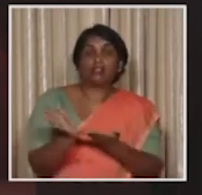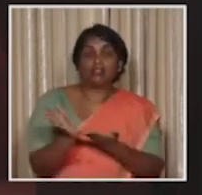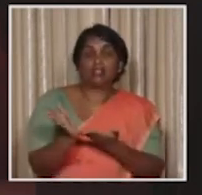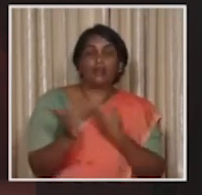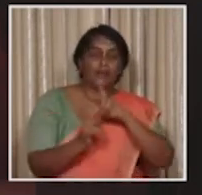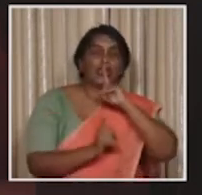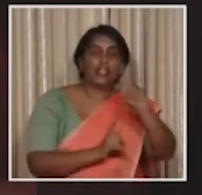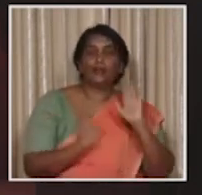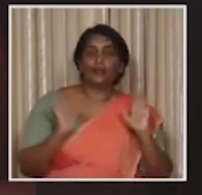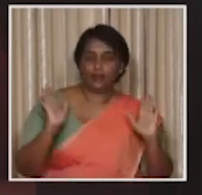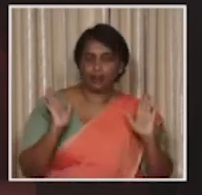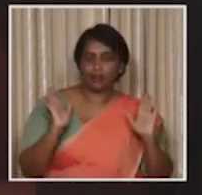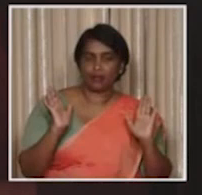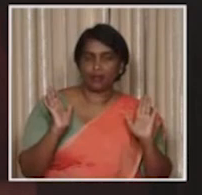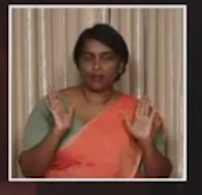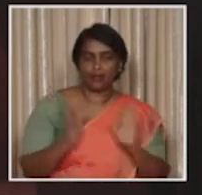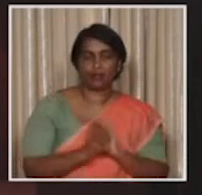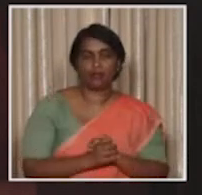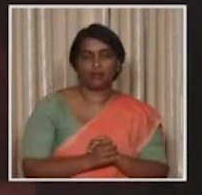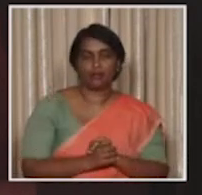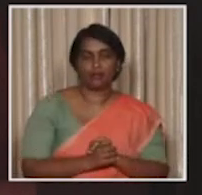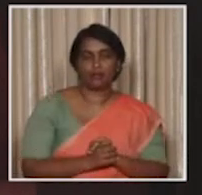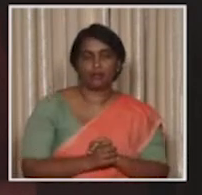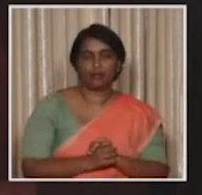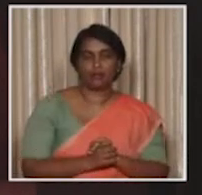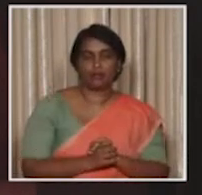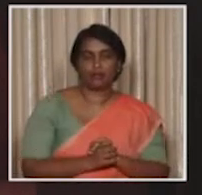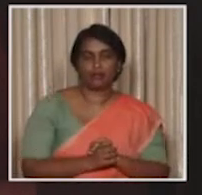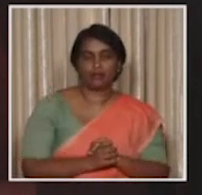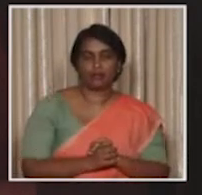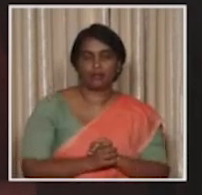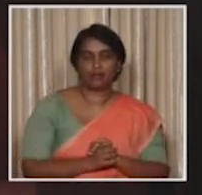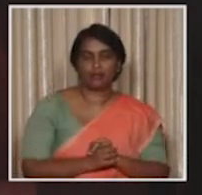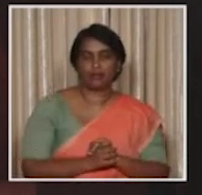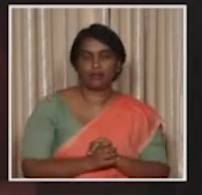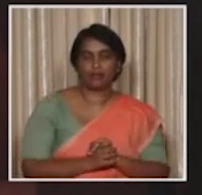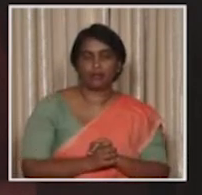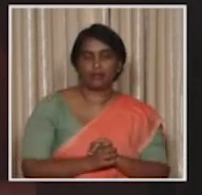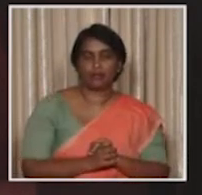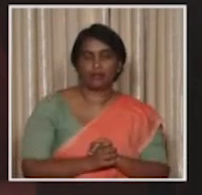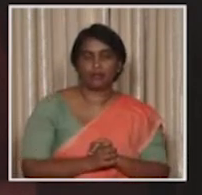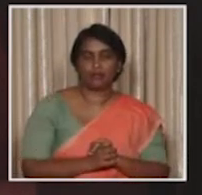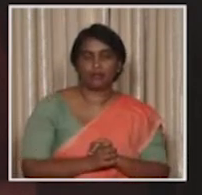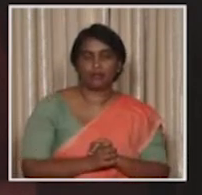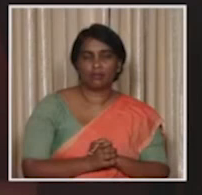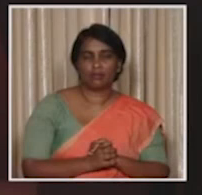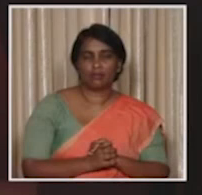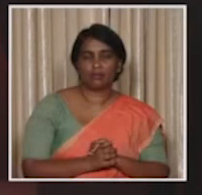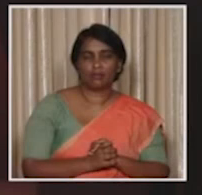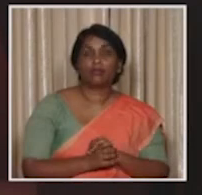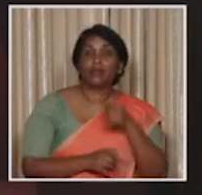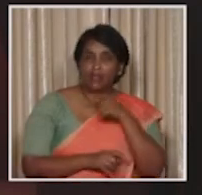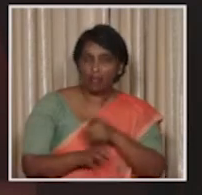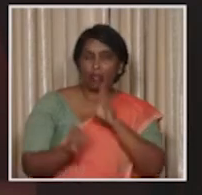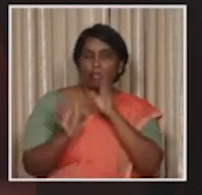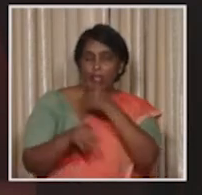හැන්සාඩ් ගත කරේ. ඊළඟට මට කියන්න කැමති ප්‍රෙඩ්නිසිලෝන් ඇක්ටේට් ඔප්තල්මික් සස්පෙන්ෂන්, ඒකත් ඩිස්කොලිෆයි